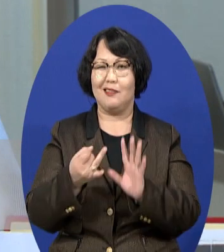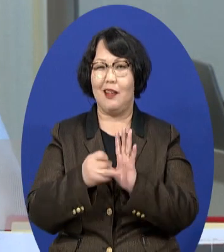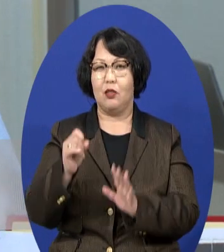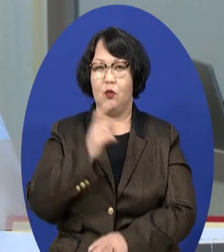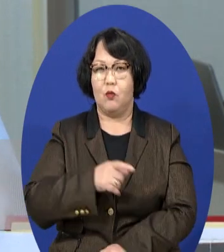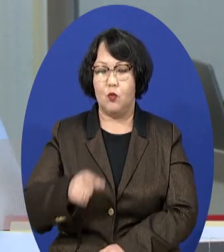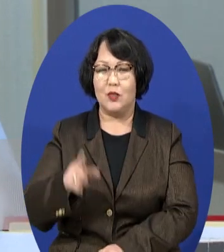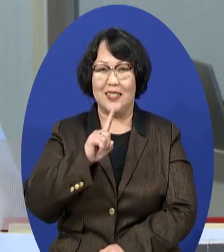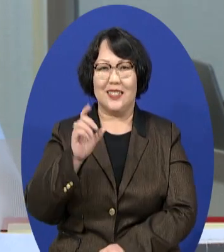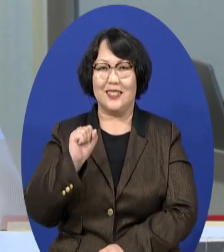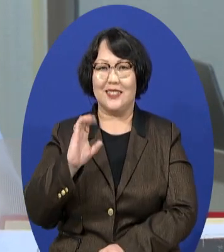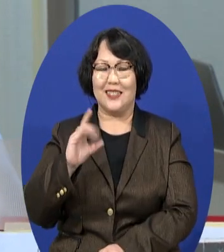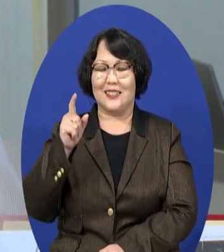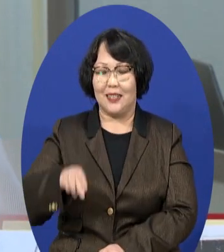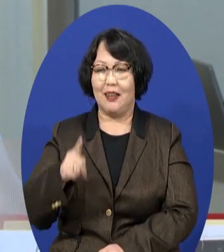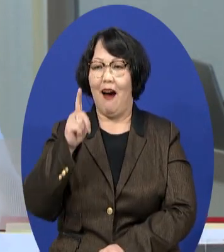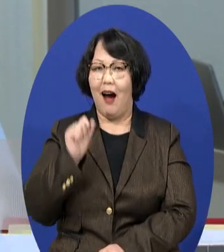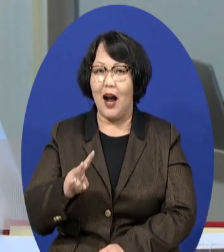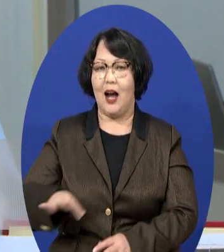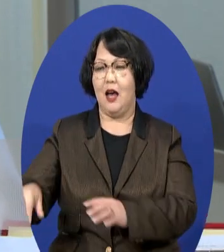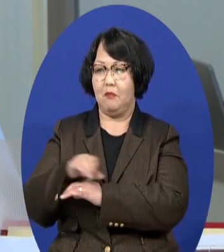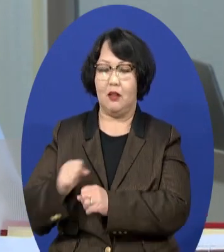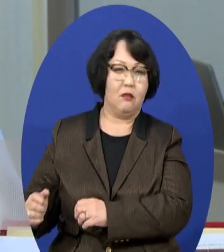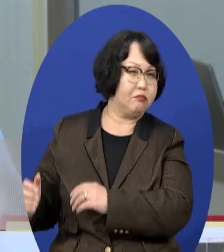одоо Засагтхан аймагаас Ховдод шилжин суурсан. За